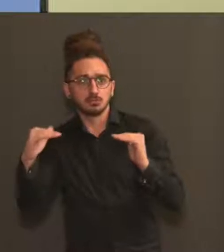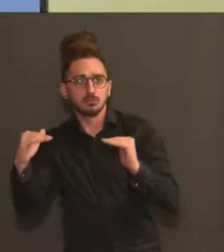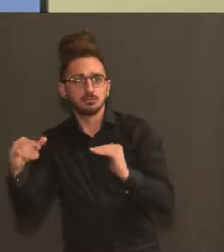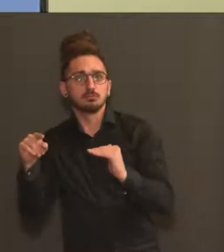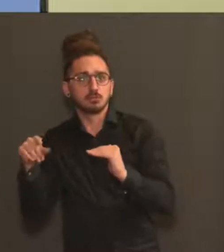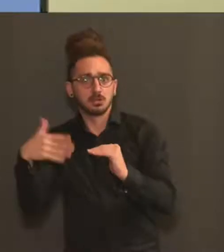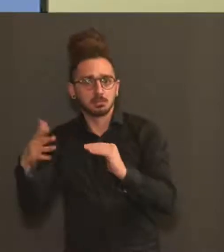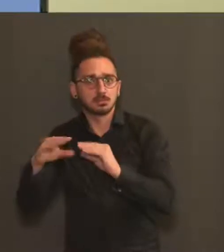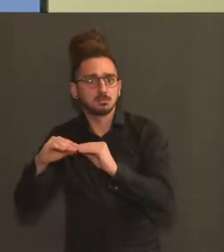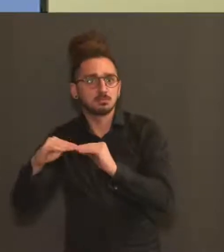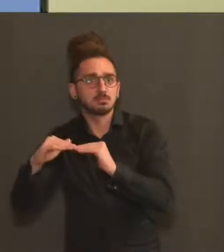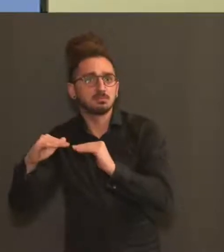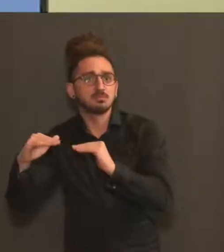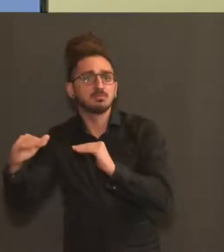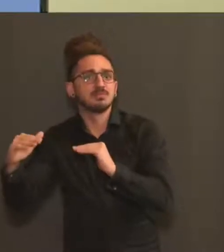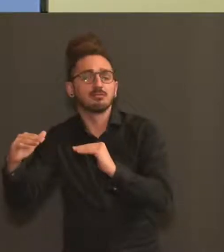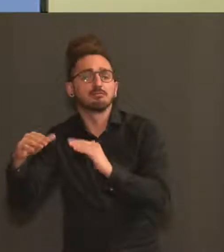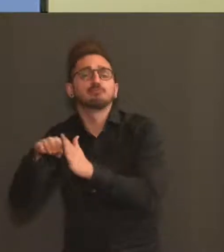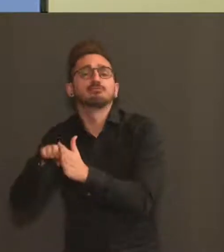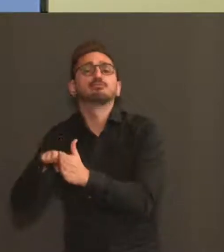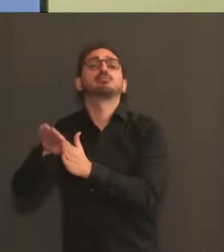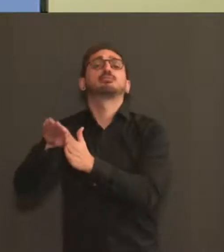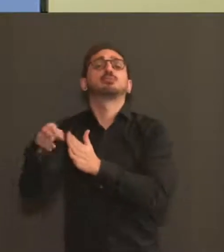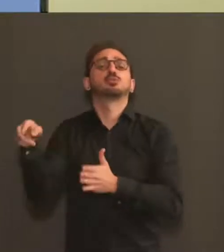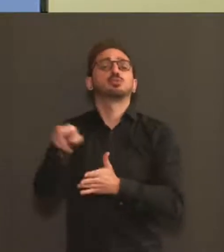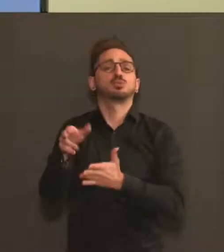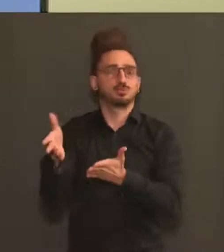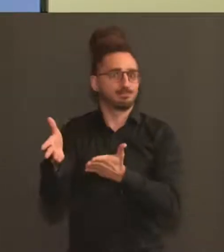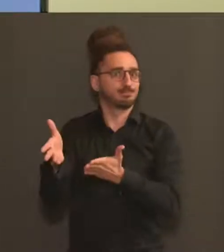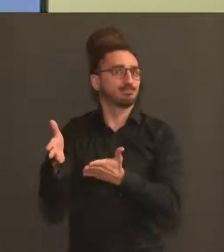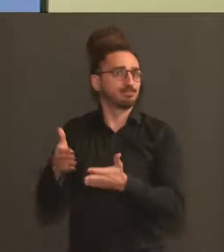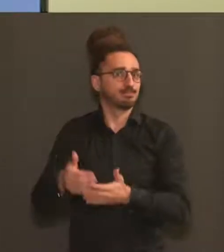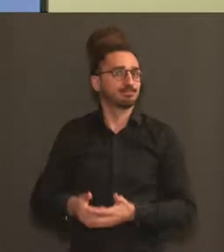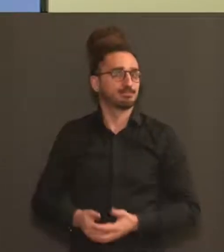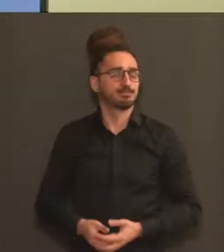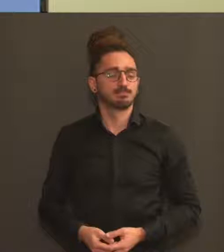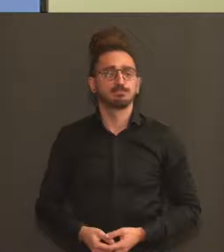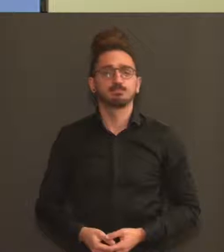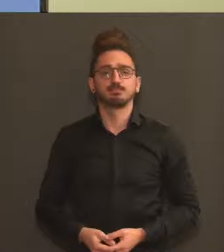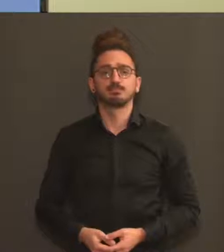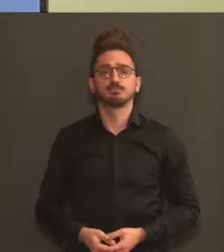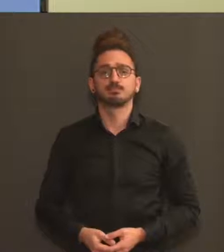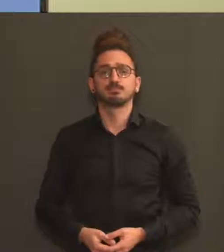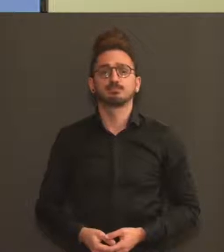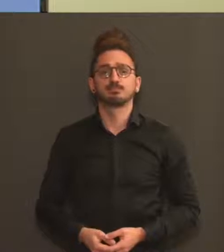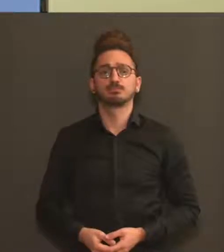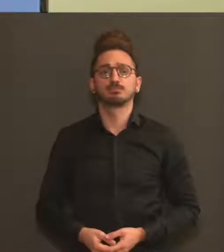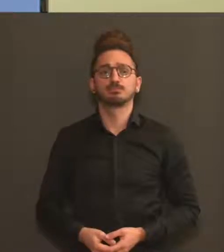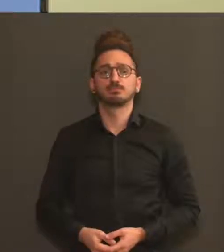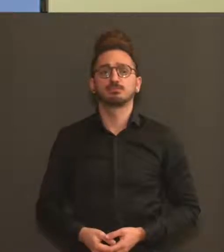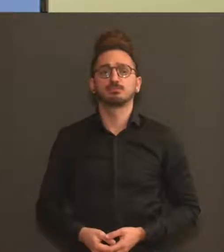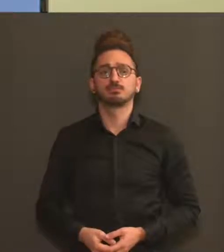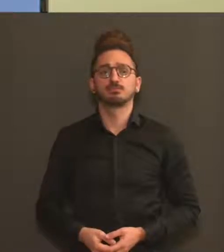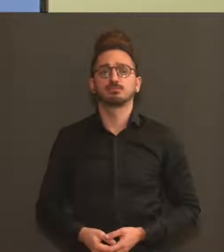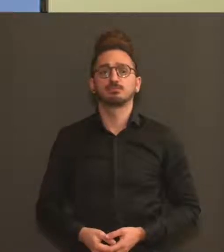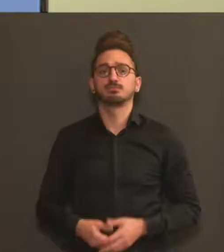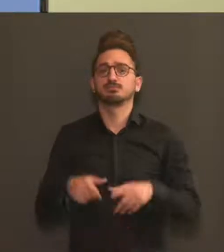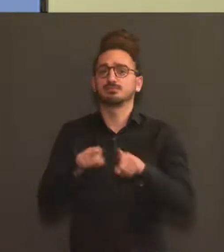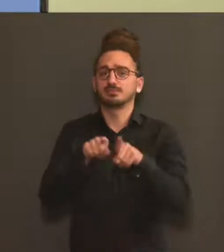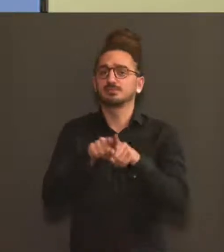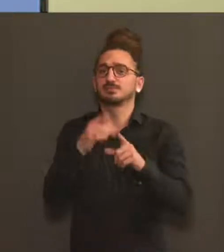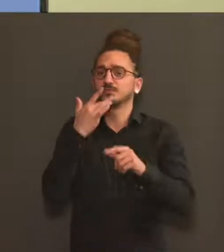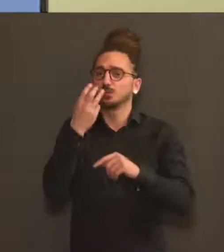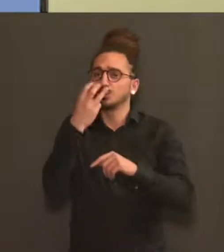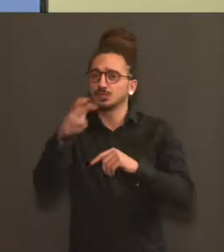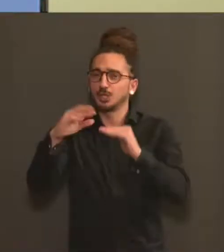augmentation récente. Il y a clairement là un plancher qu'on n'a pas réussi à dépasser et qui se trouve